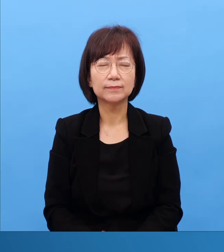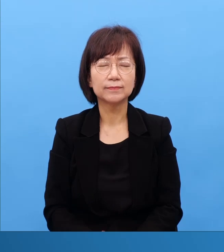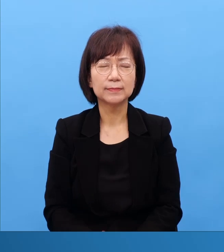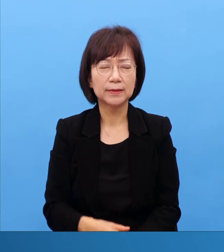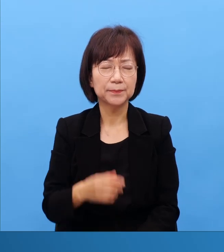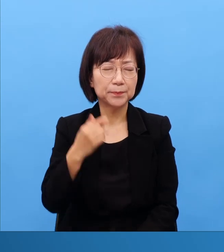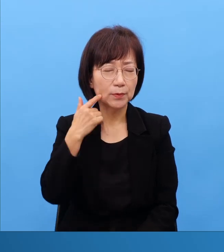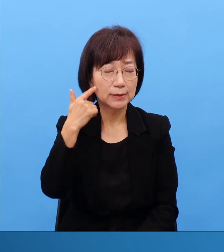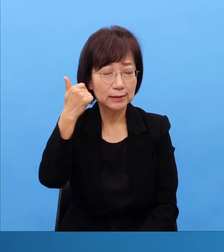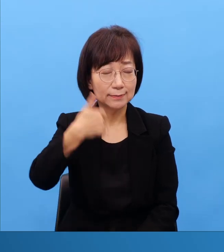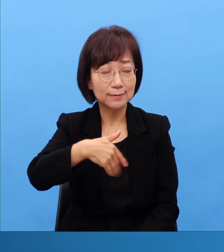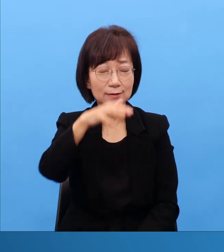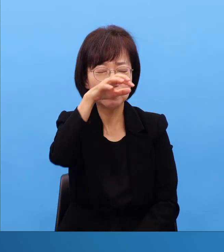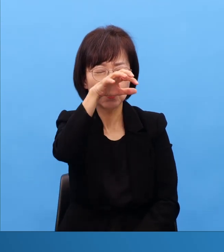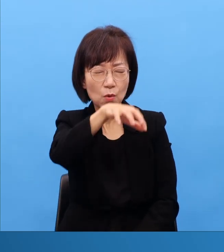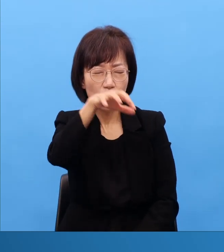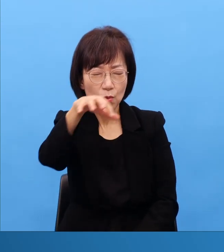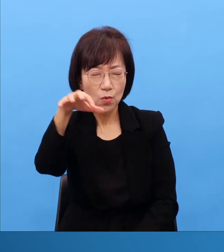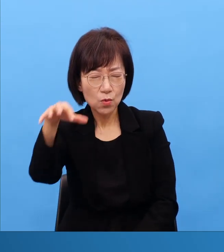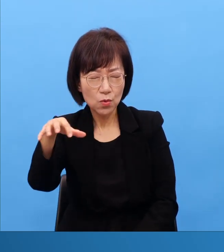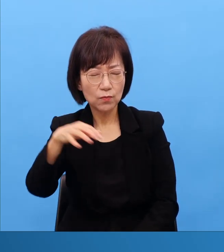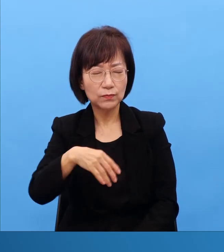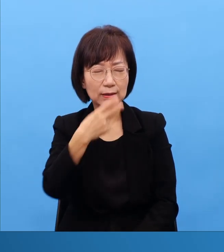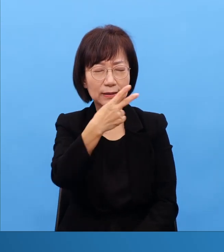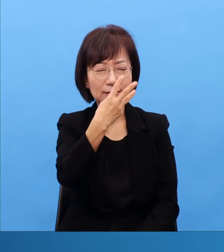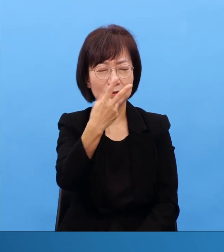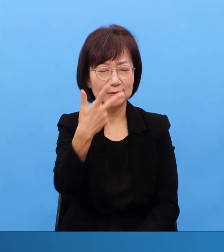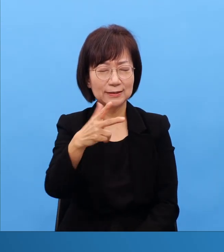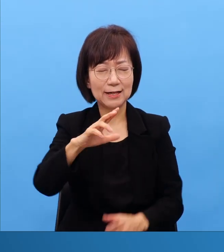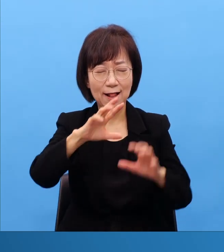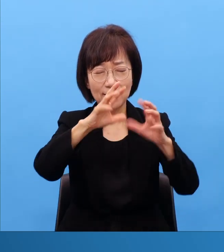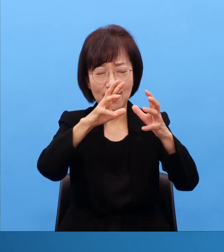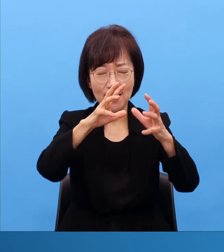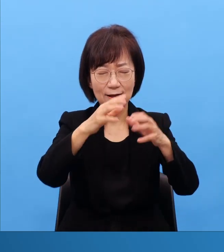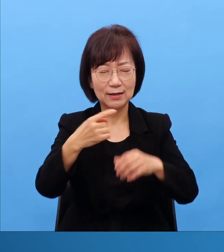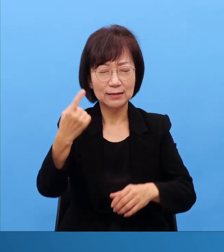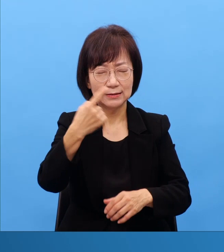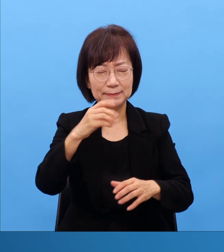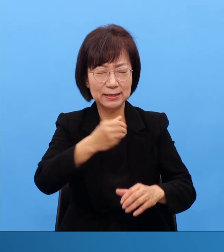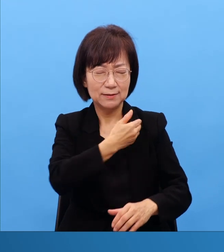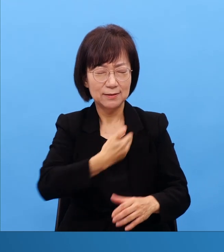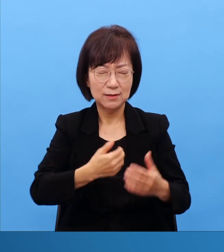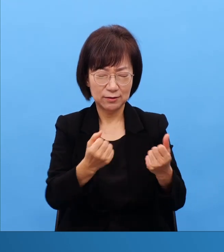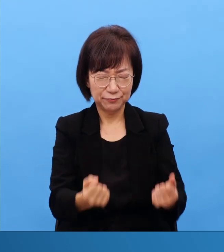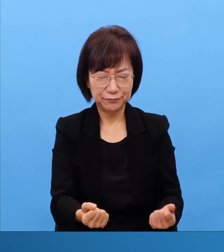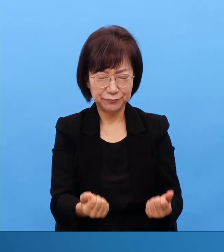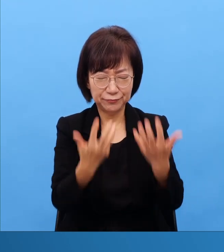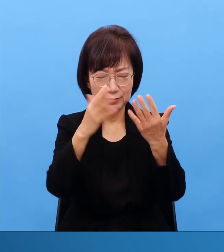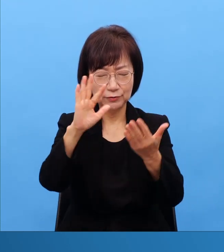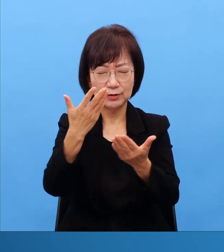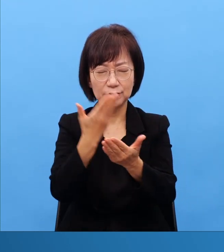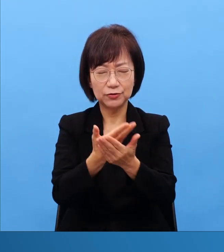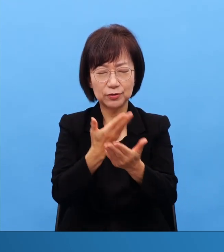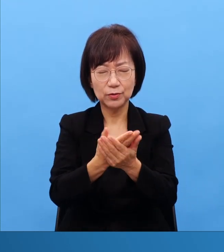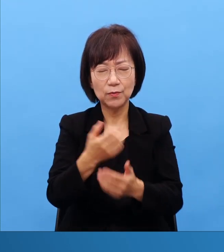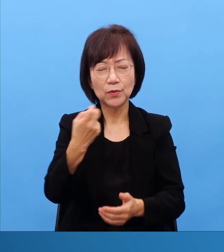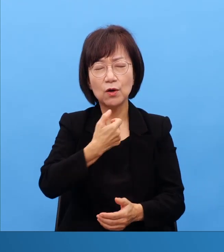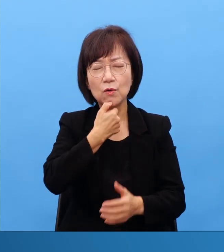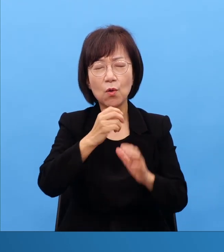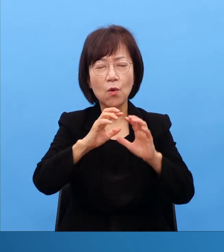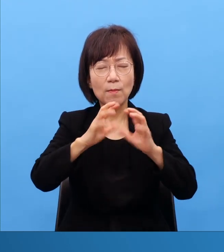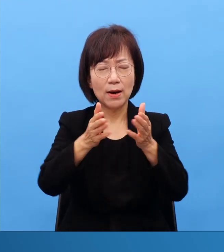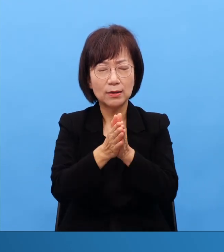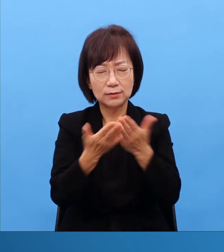걸음 속에 237 나라 1천만 제자들이 일어나고 로마서 16장 후대들이 일어나 3단체